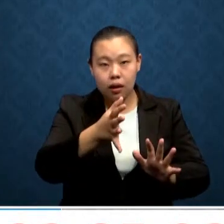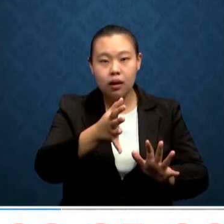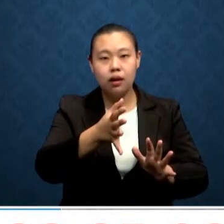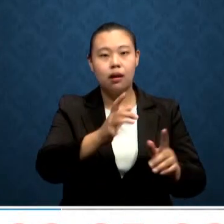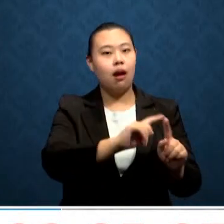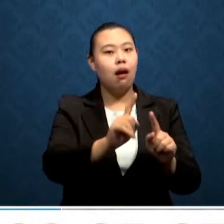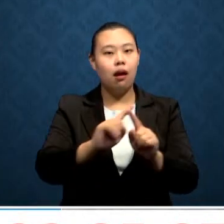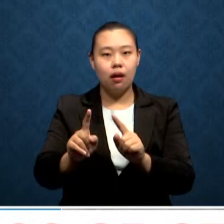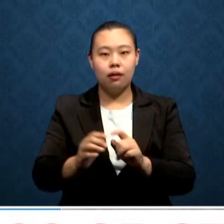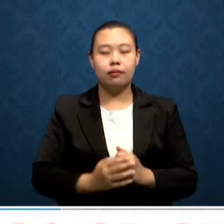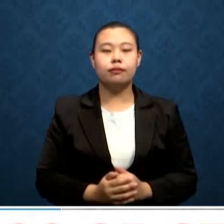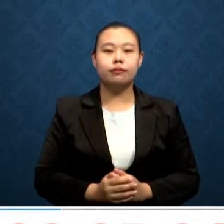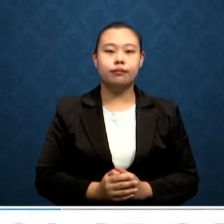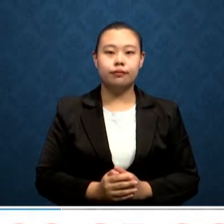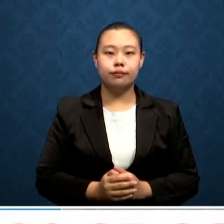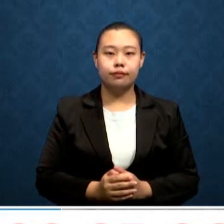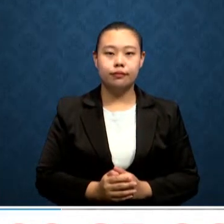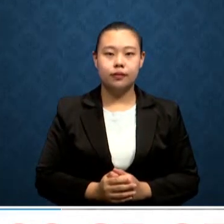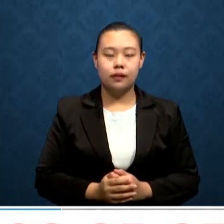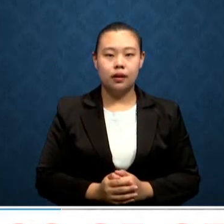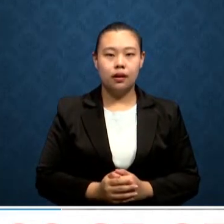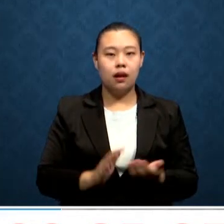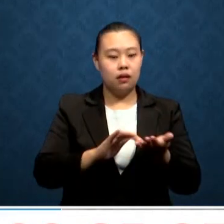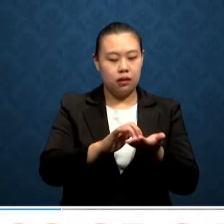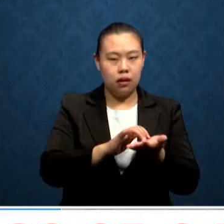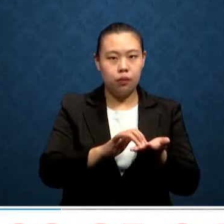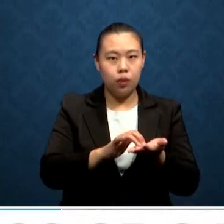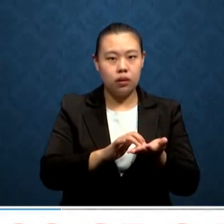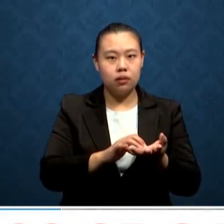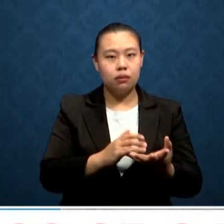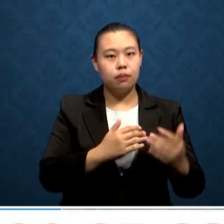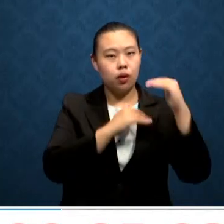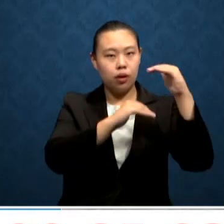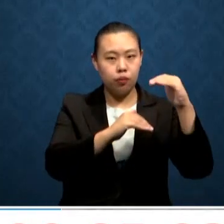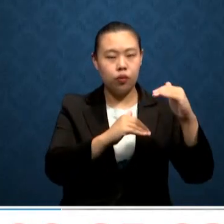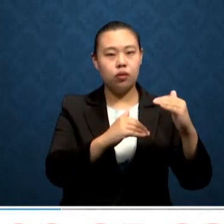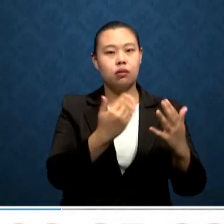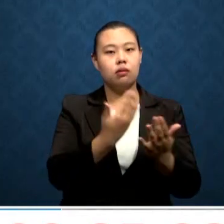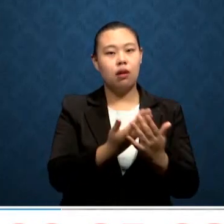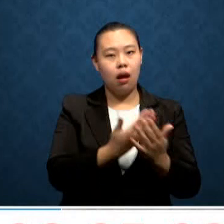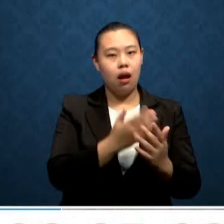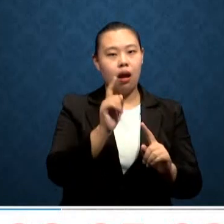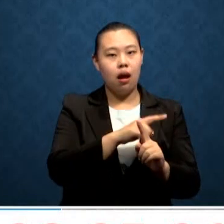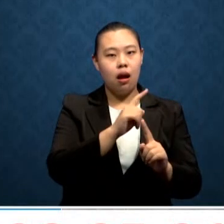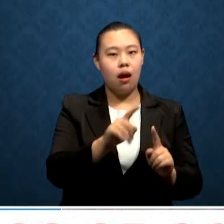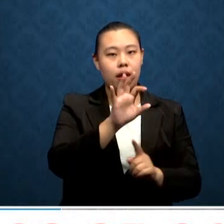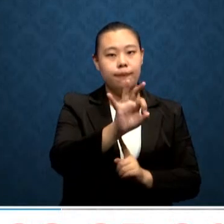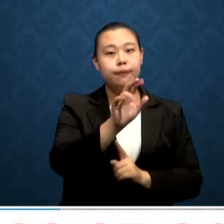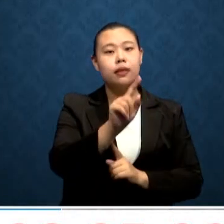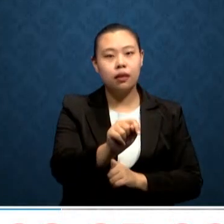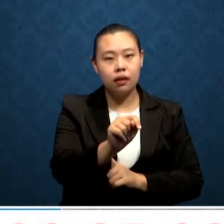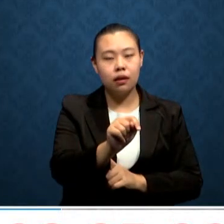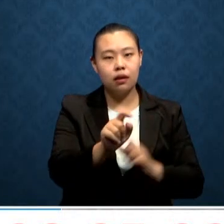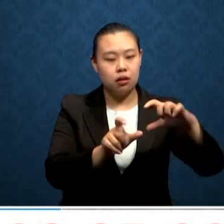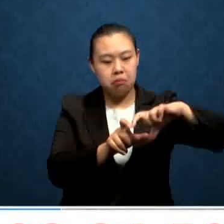รวมถึงการตั้งค่า FT บนบินค่าไฟและ